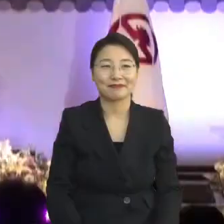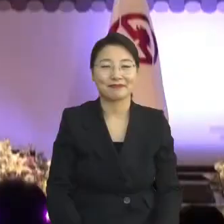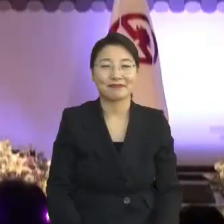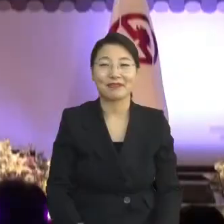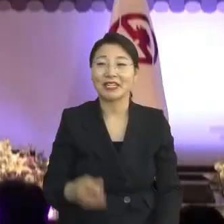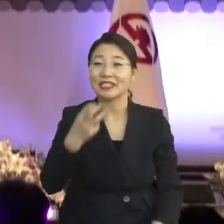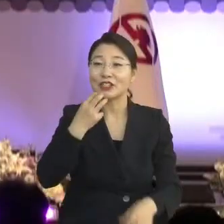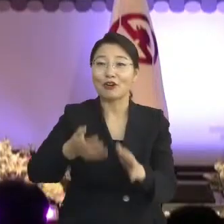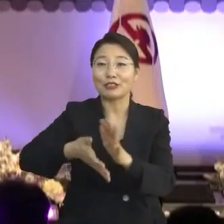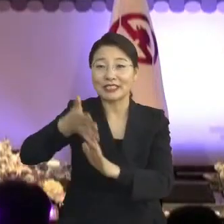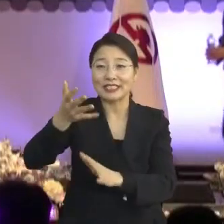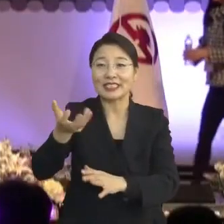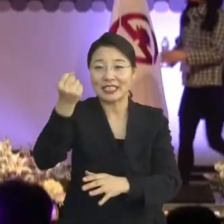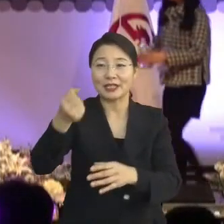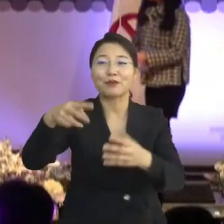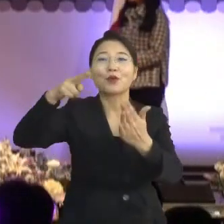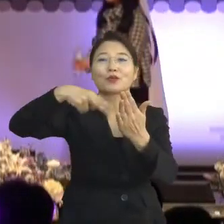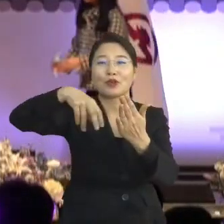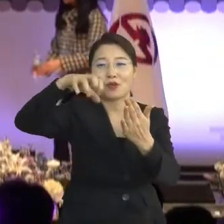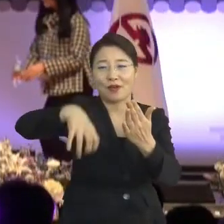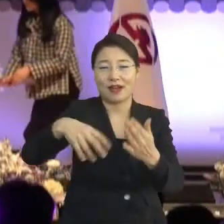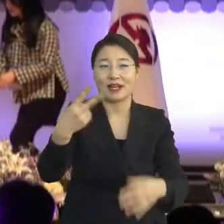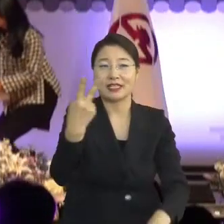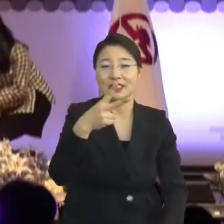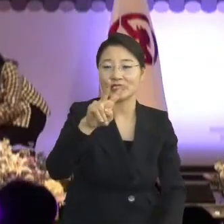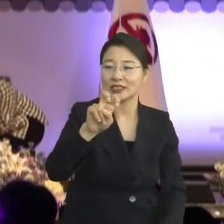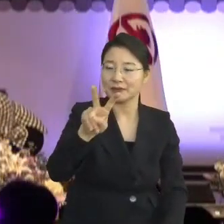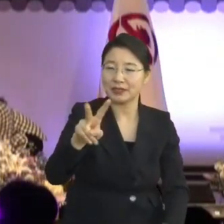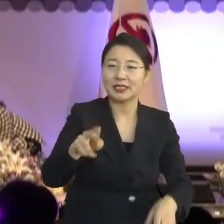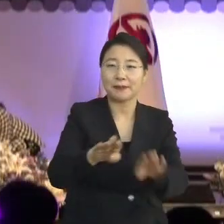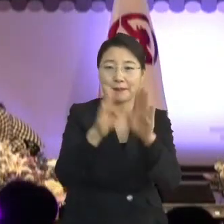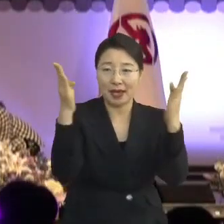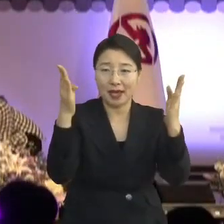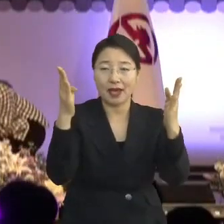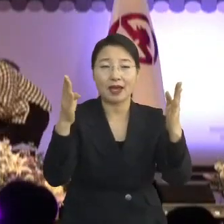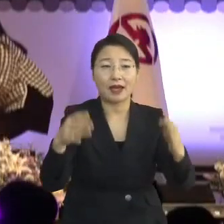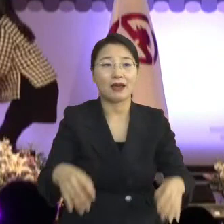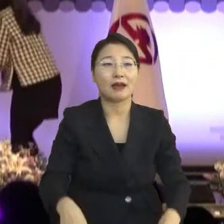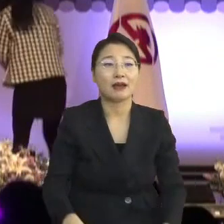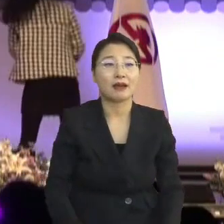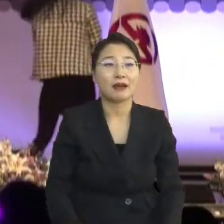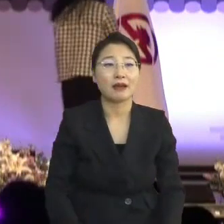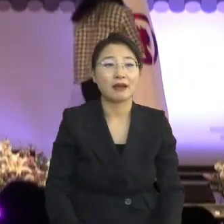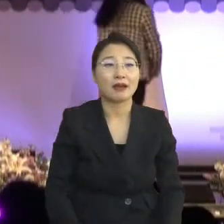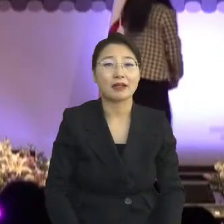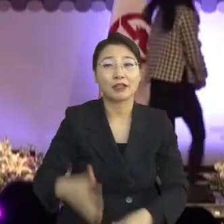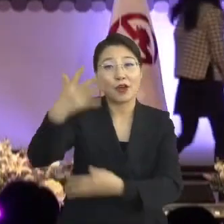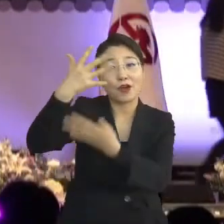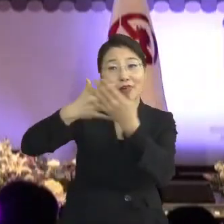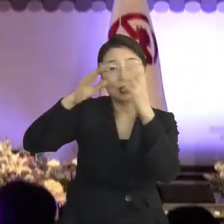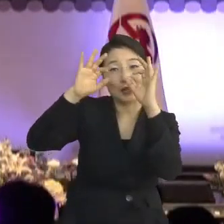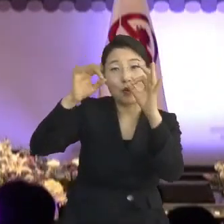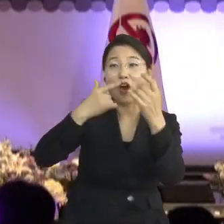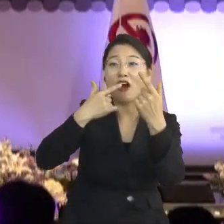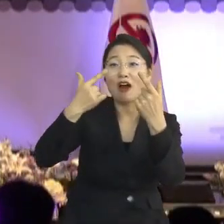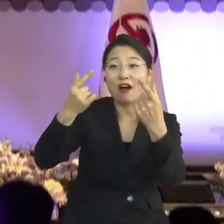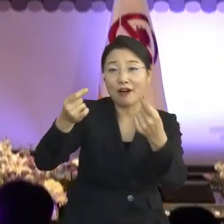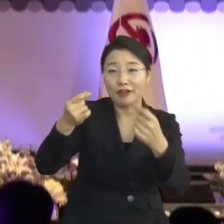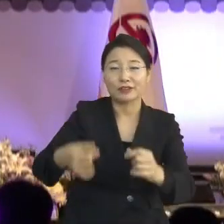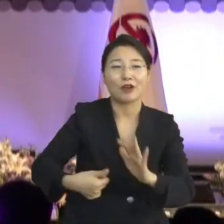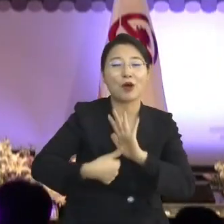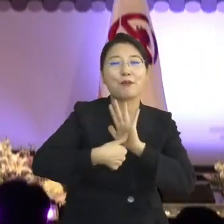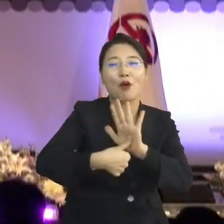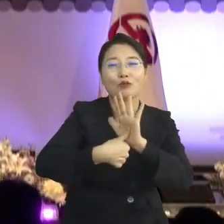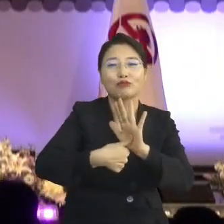우리 서울시립도서관은 2029년 개관하여 화면에서 보시는 바와 같이 명품